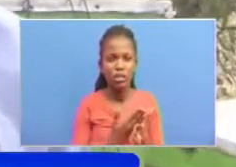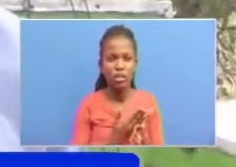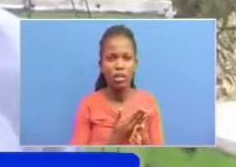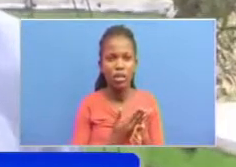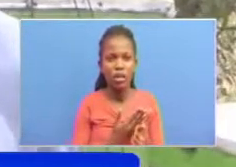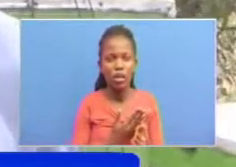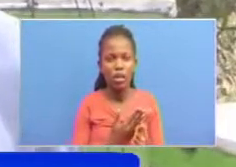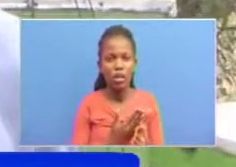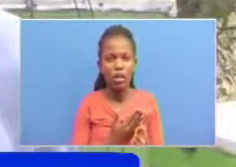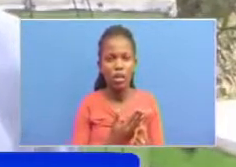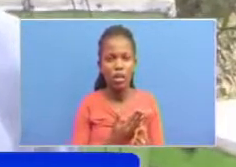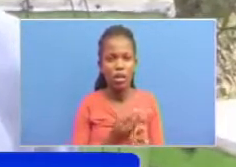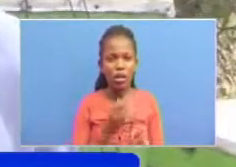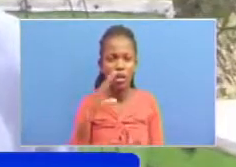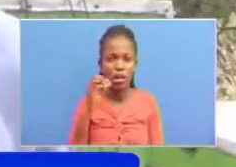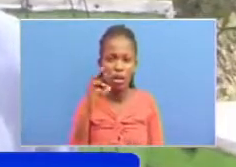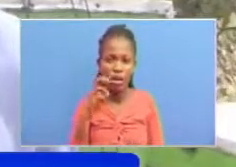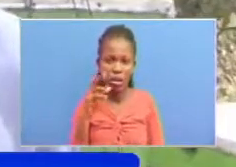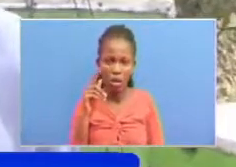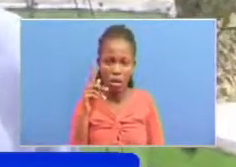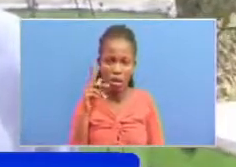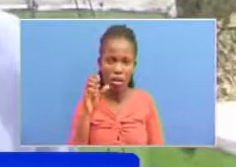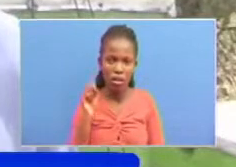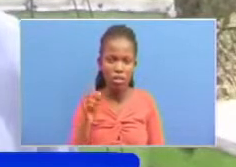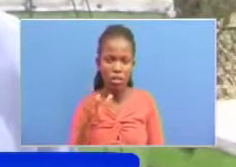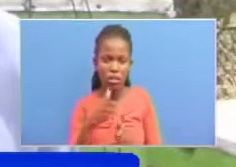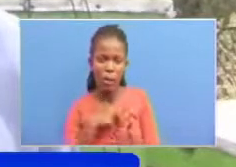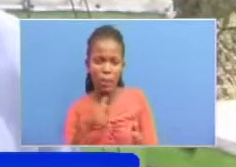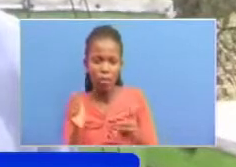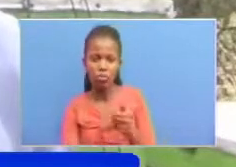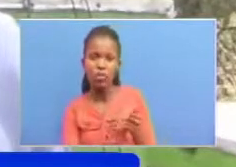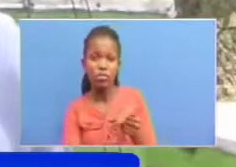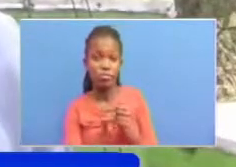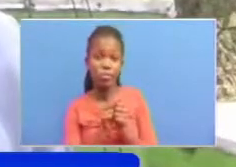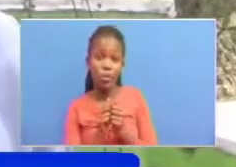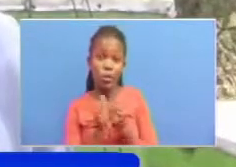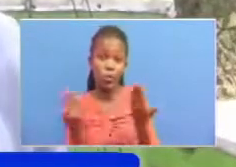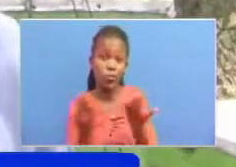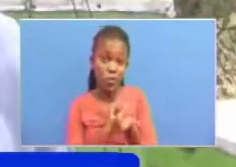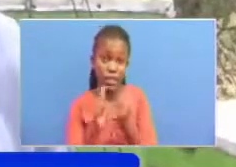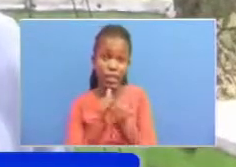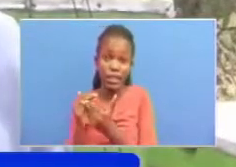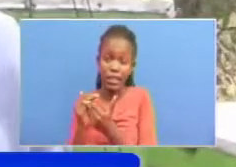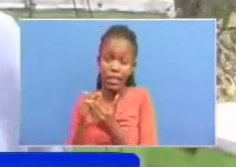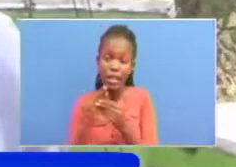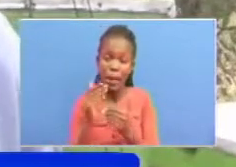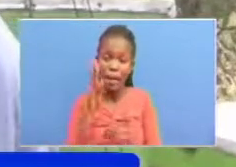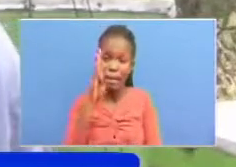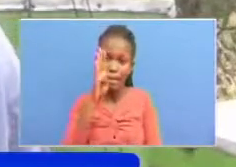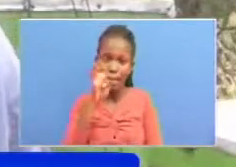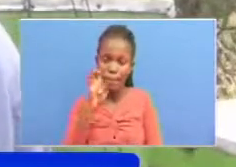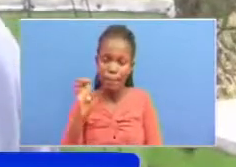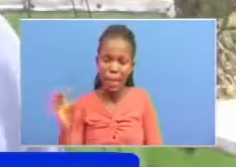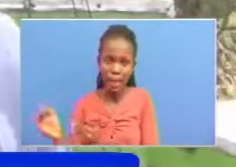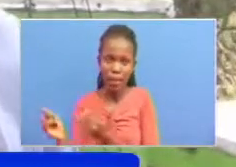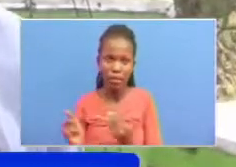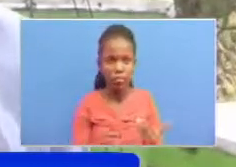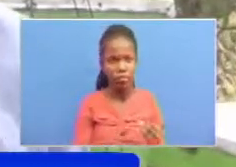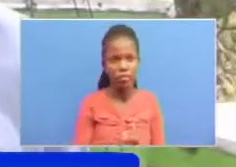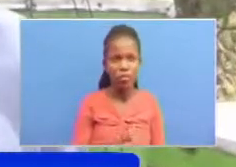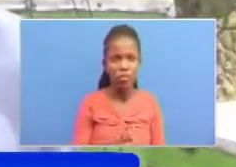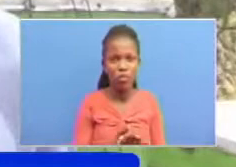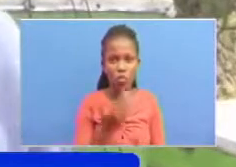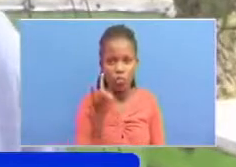na kunika. Nidhi ya wanekia muteo wa utea nzuki. Na nzuki ivitile nipoka nzuki imu